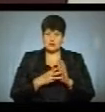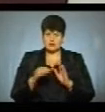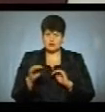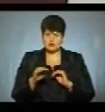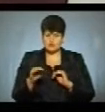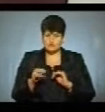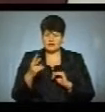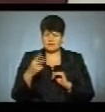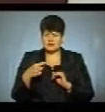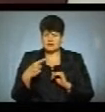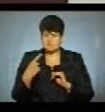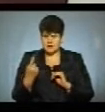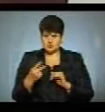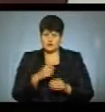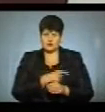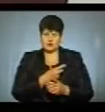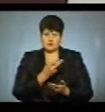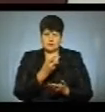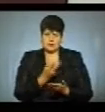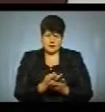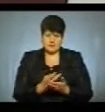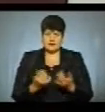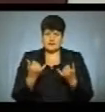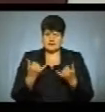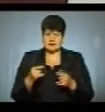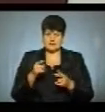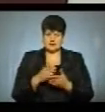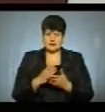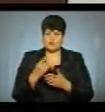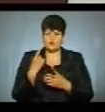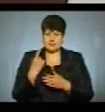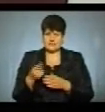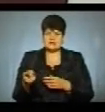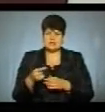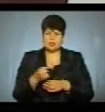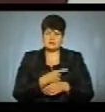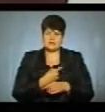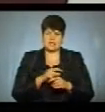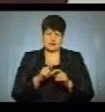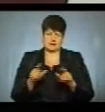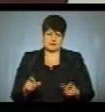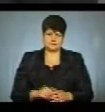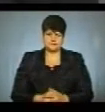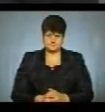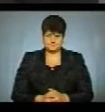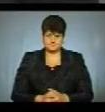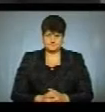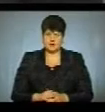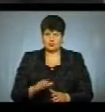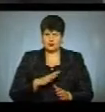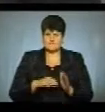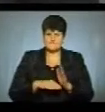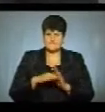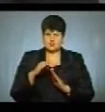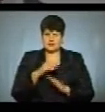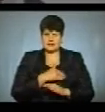жовтня, 21-го її госпіталізували, а зараз вона перебуває в одній із тернопільських лікарень. Була висока температура